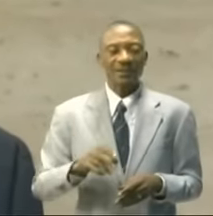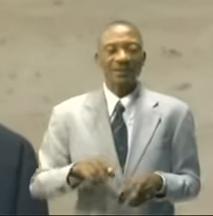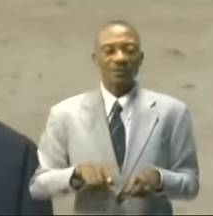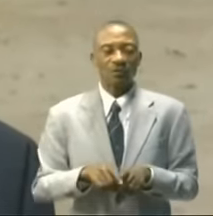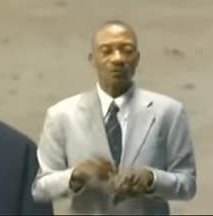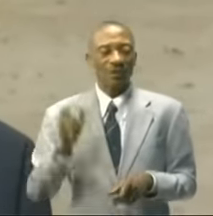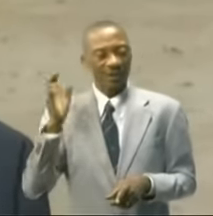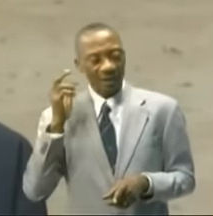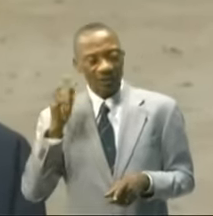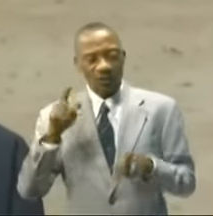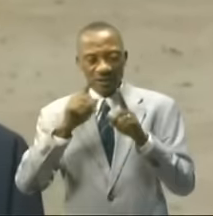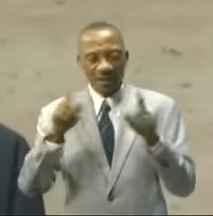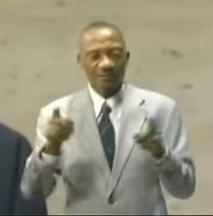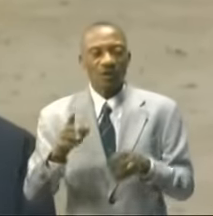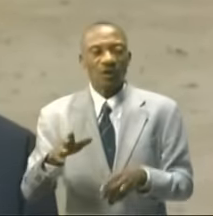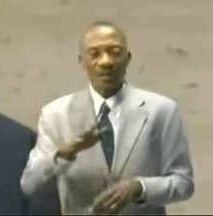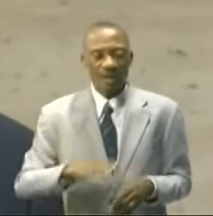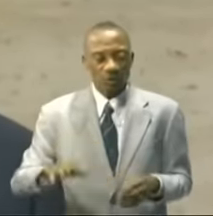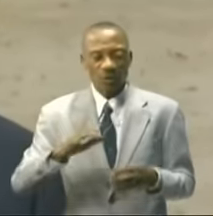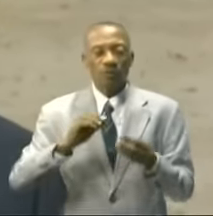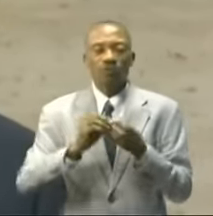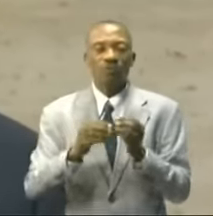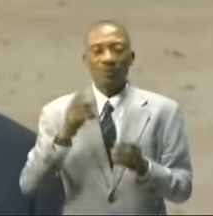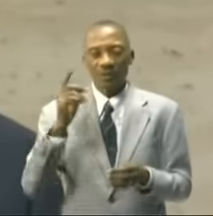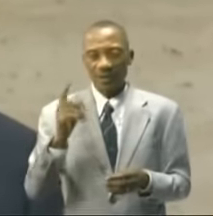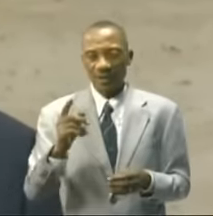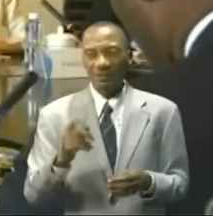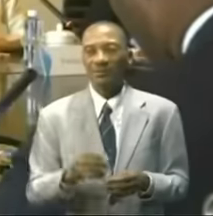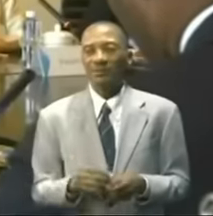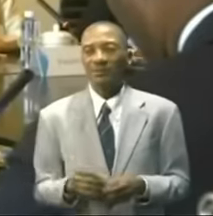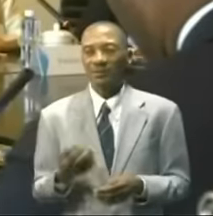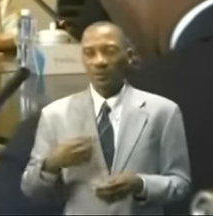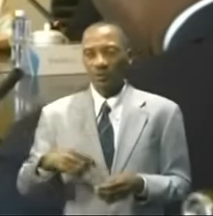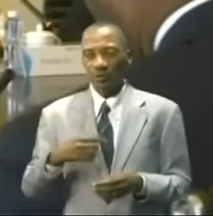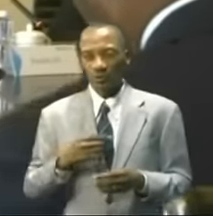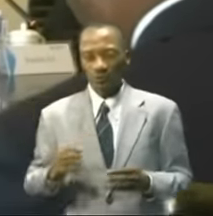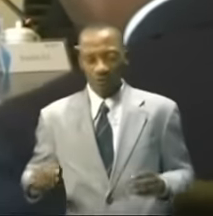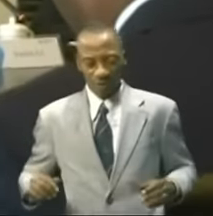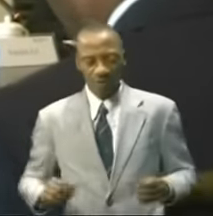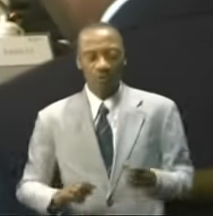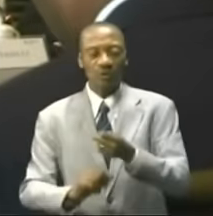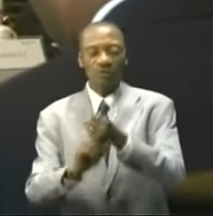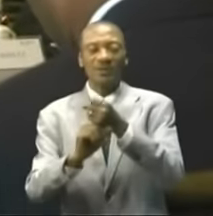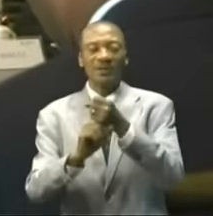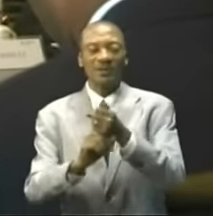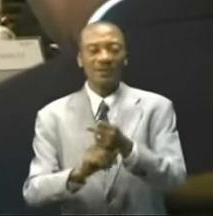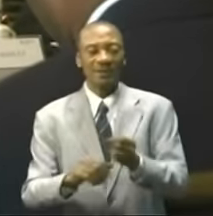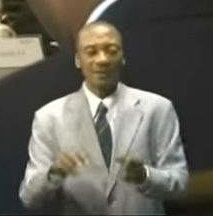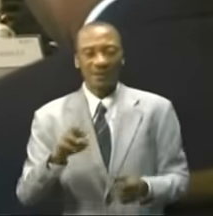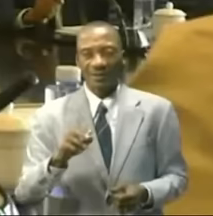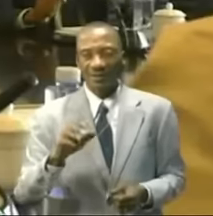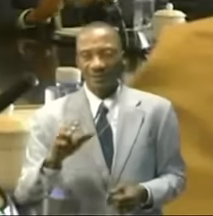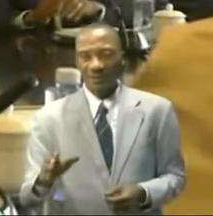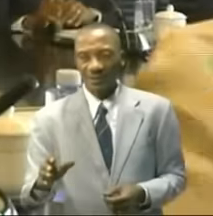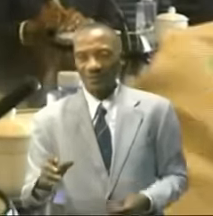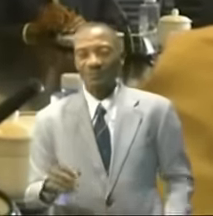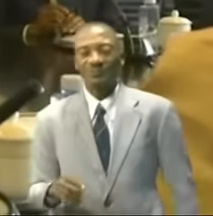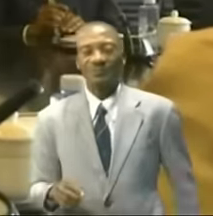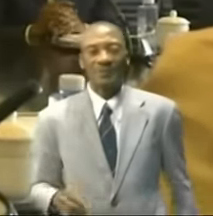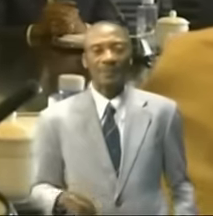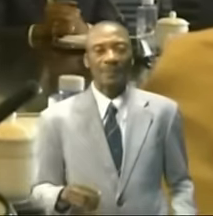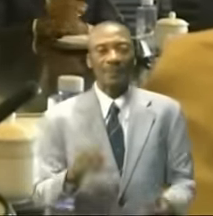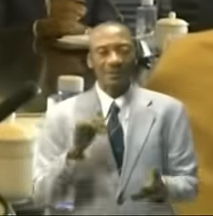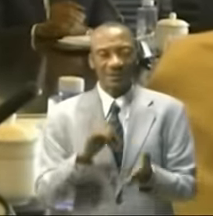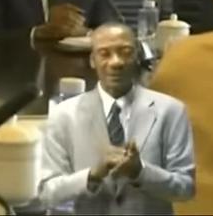l'exploitation de l'opération jusqu'à aujourd'hui. Autre sujet abordé, la coopération entre la RTNC et